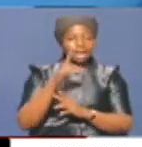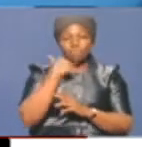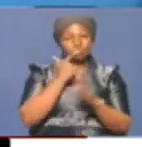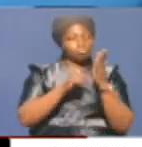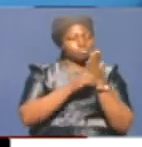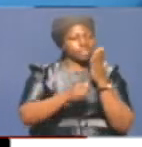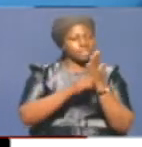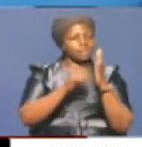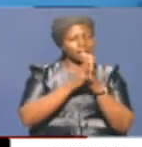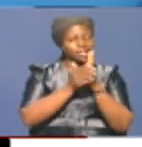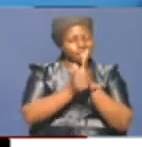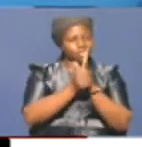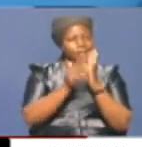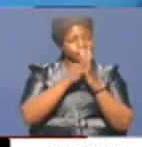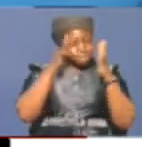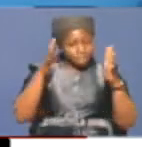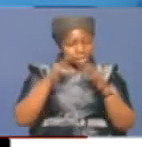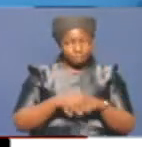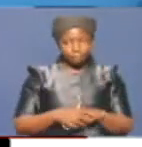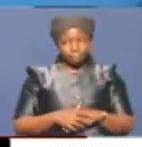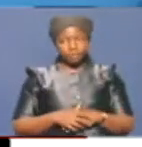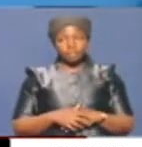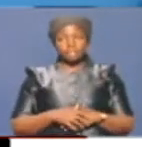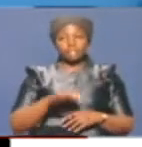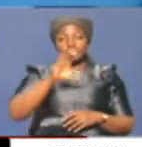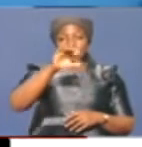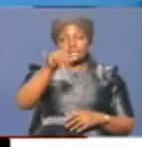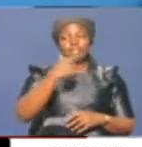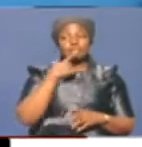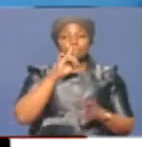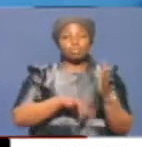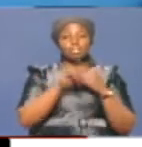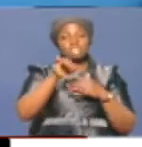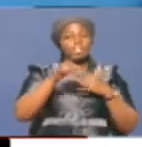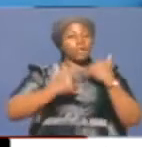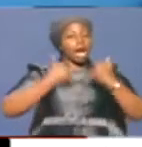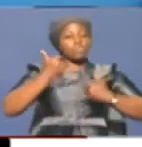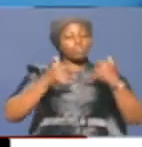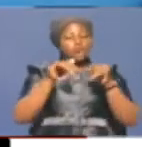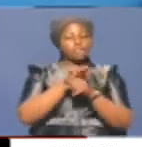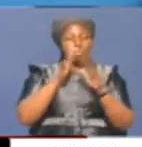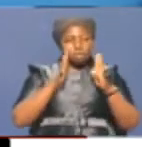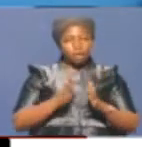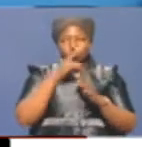Jaji mkuu Martha Koome amemtaja marehemu kuwa mtu mchangamfu aliyekuwa kielelezo kwa wanasheria